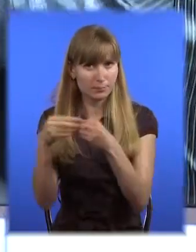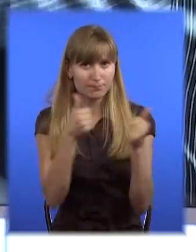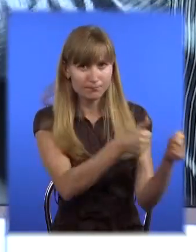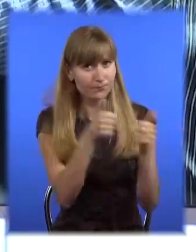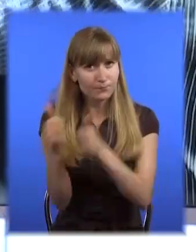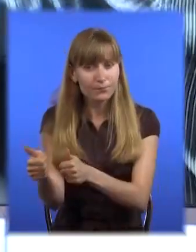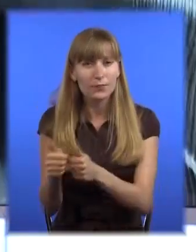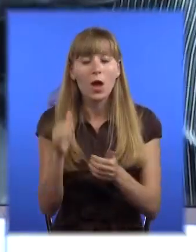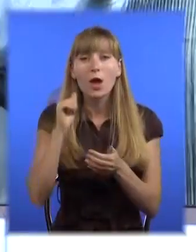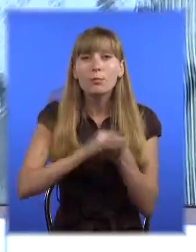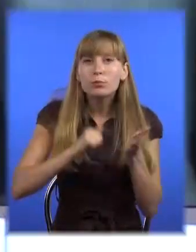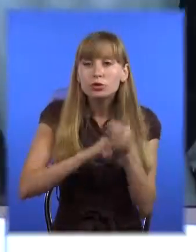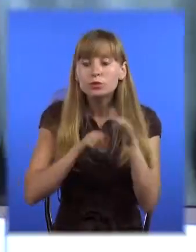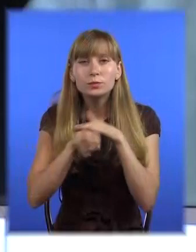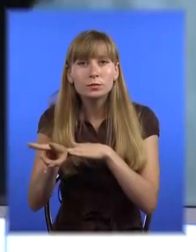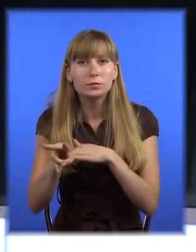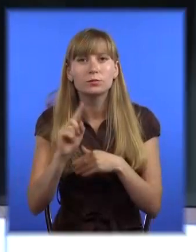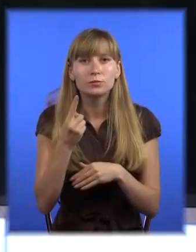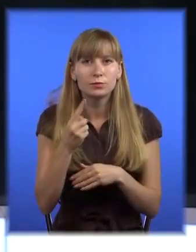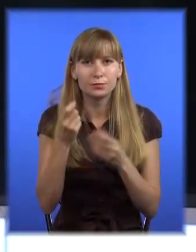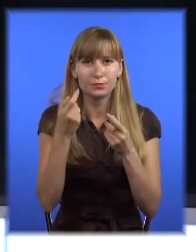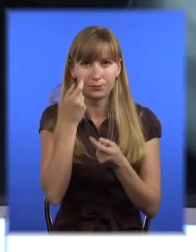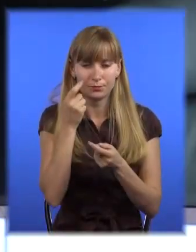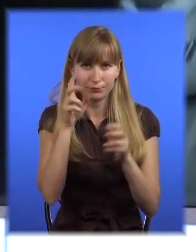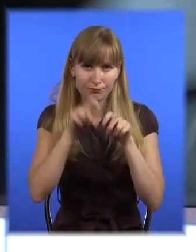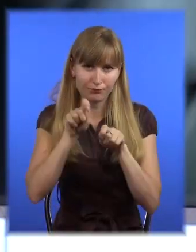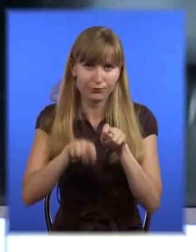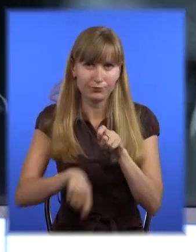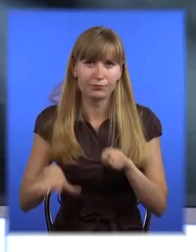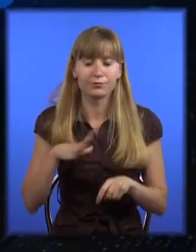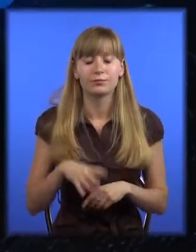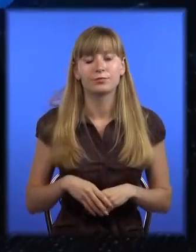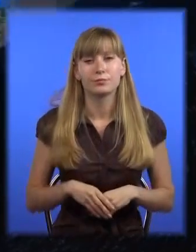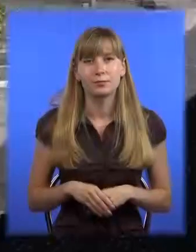родин. Причини їх вчинку з'ясовувала кореспондент Олена Трунова.